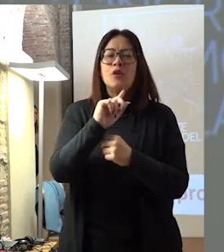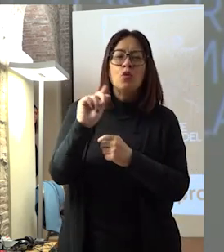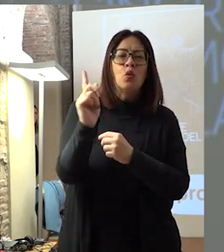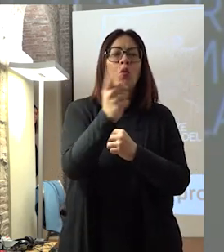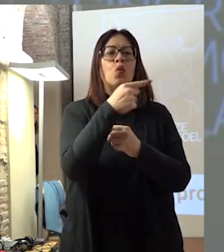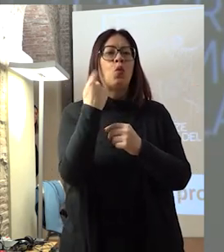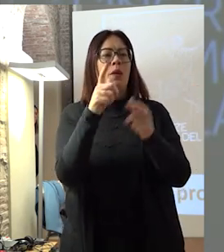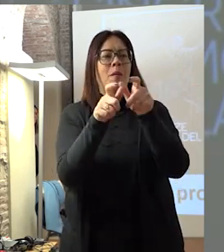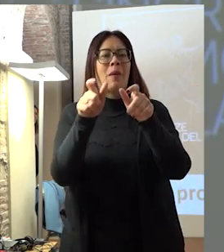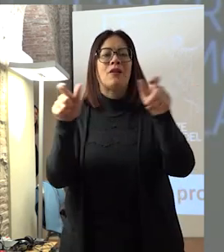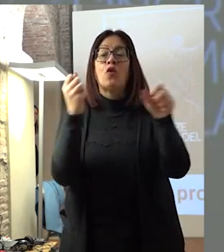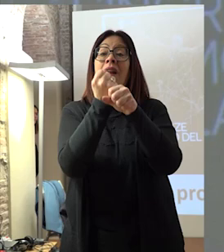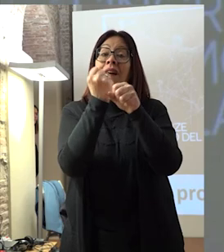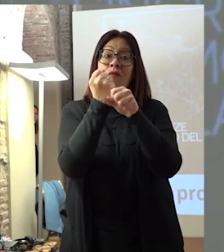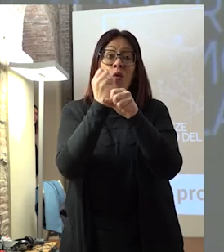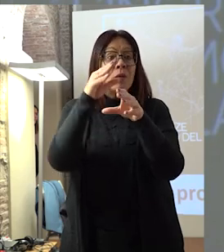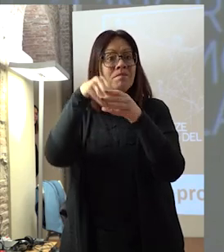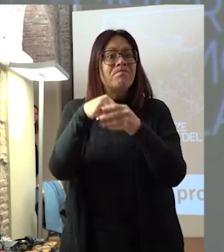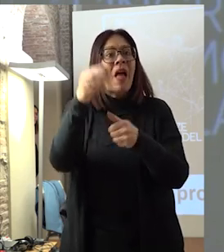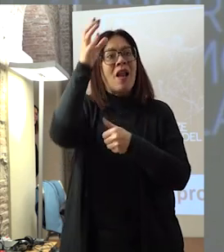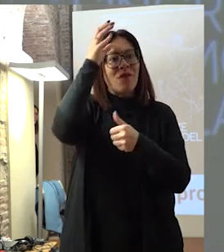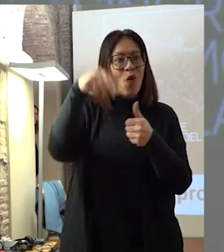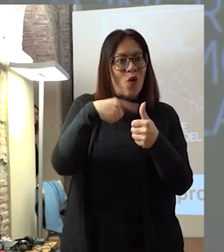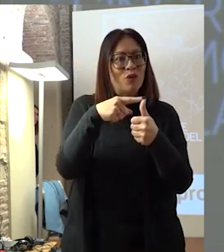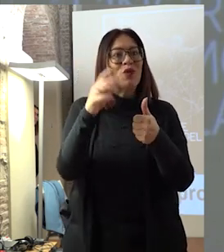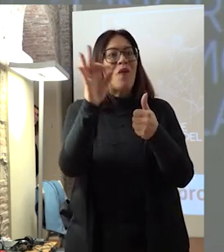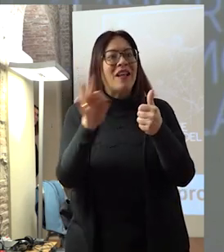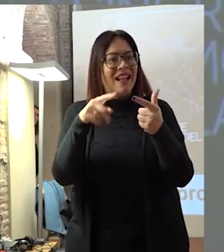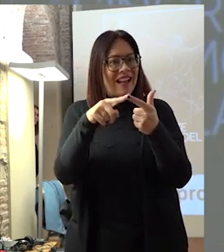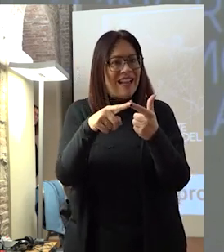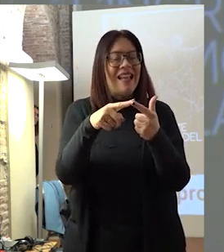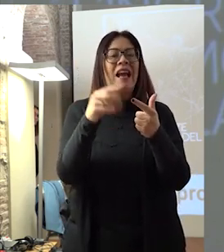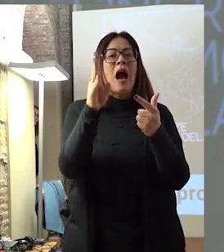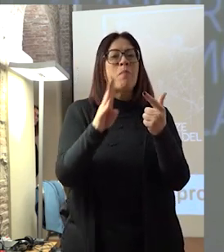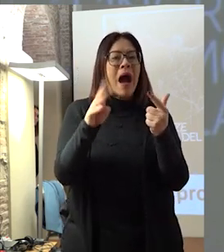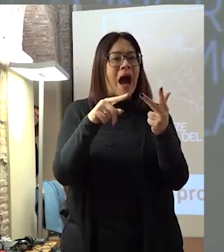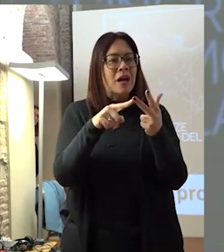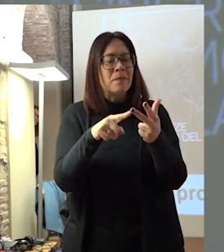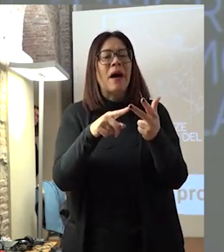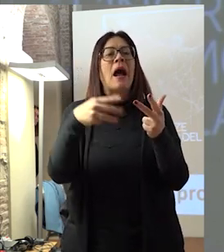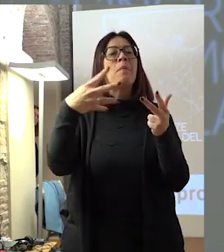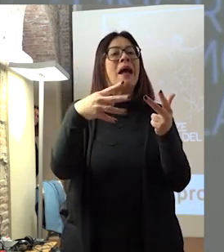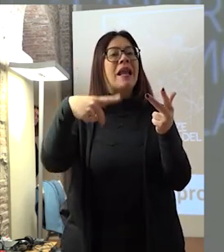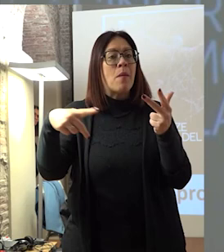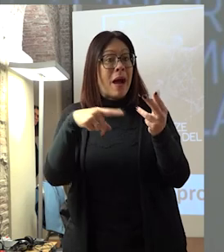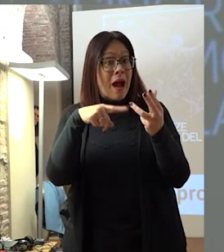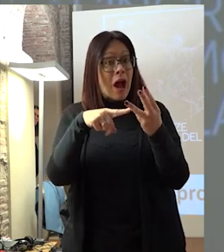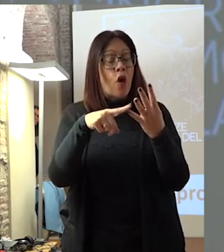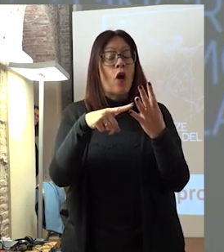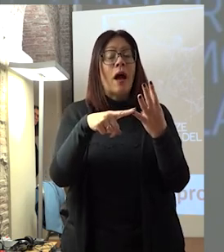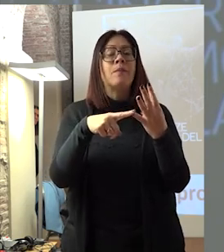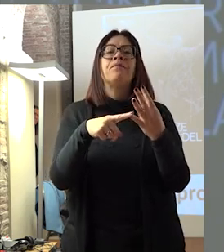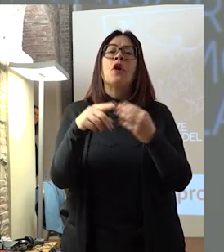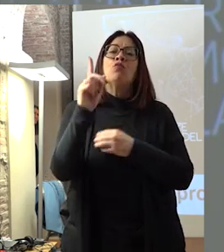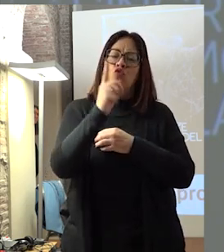le persone che ci lavorano, Alfonso, Federica, Barbara, Maria Paola, Giulia, Letizia